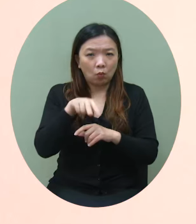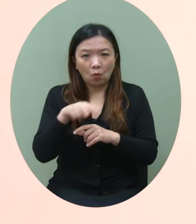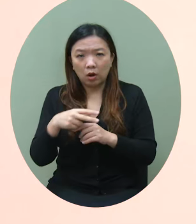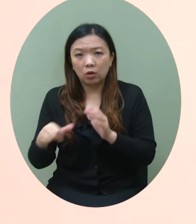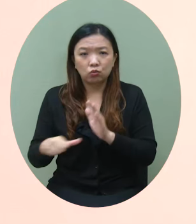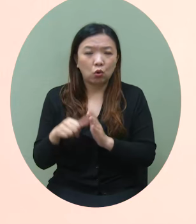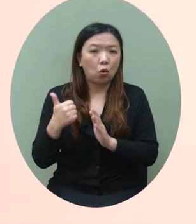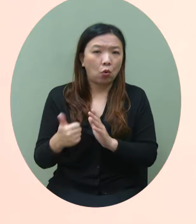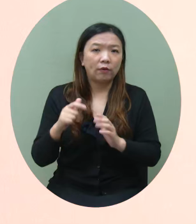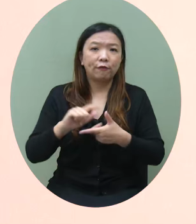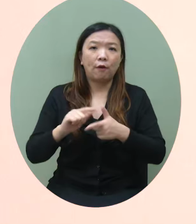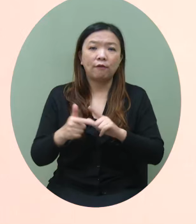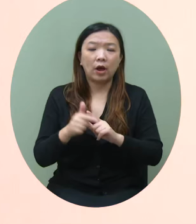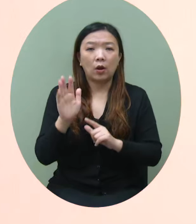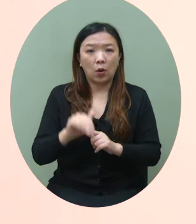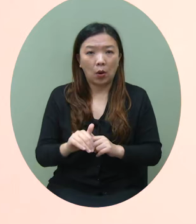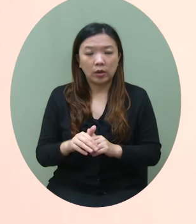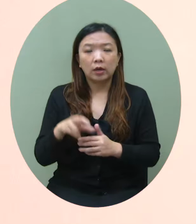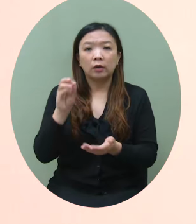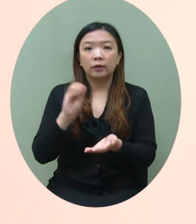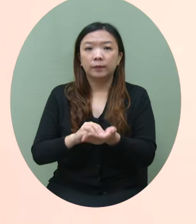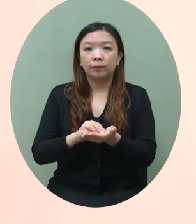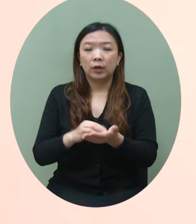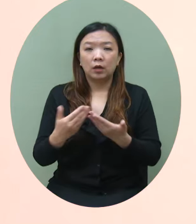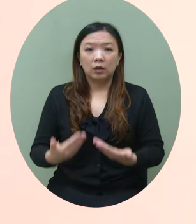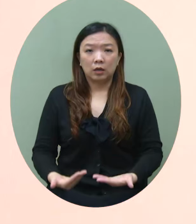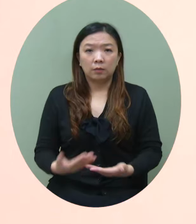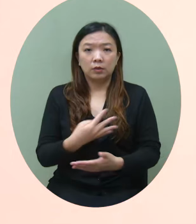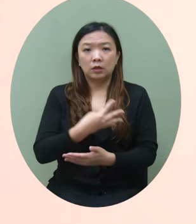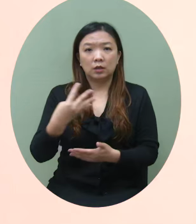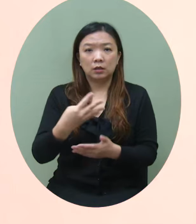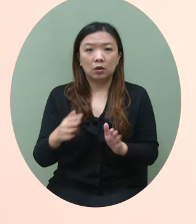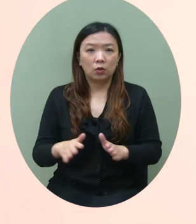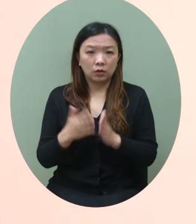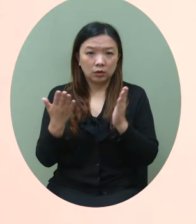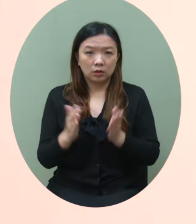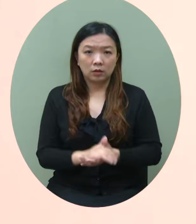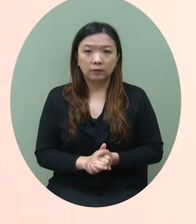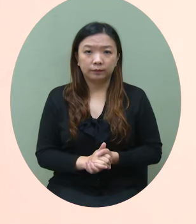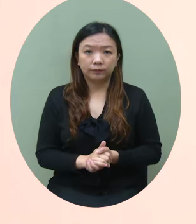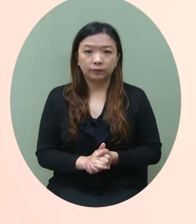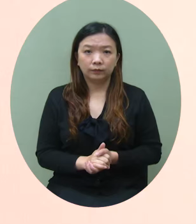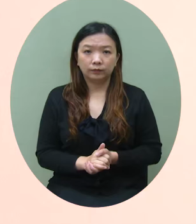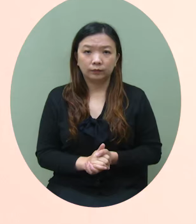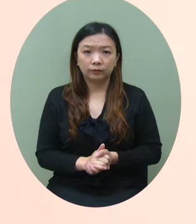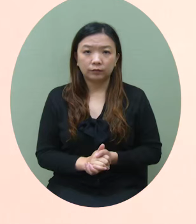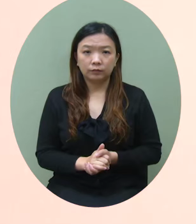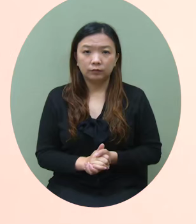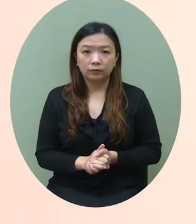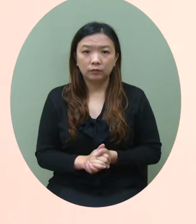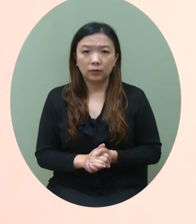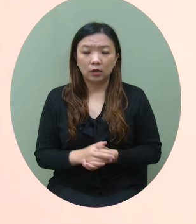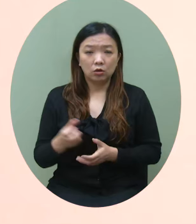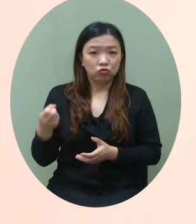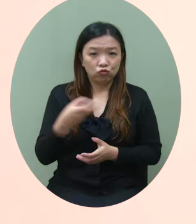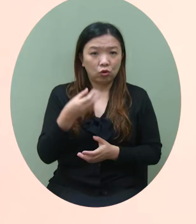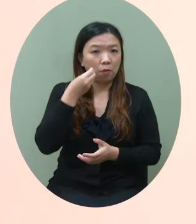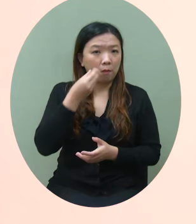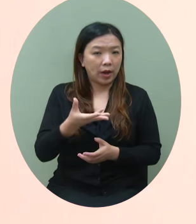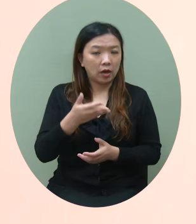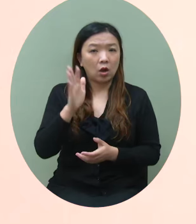好的方案來去落實在這個星期四開始可以進一步放寬